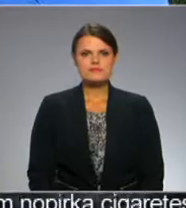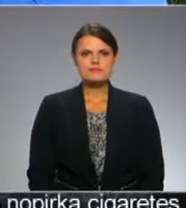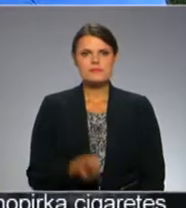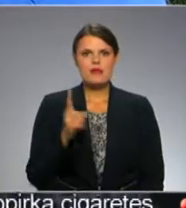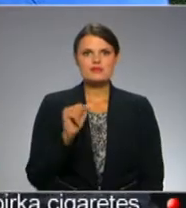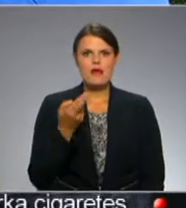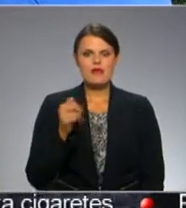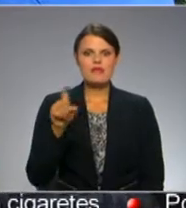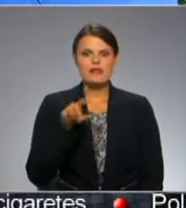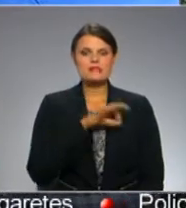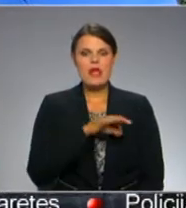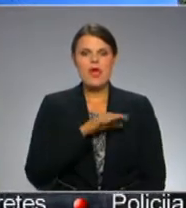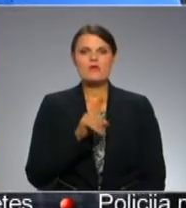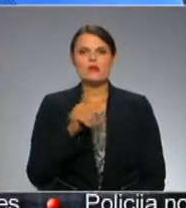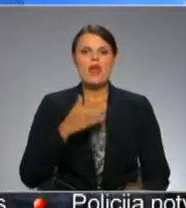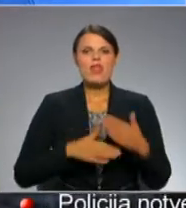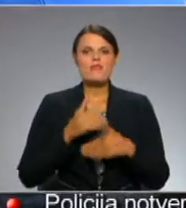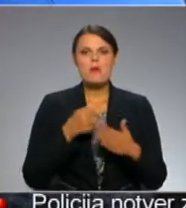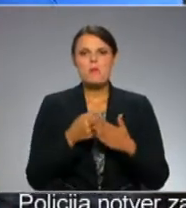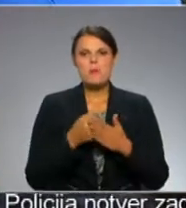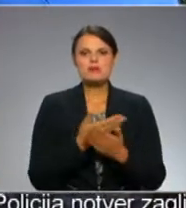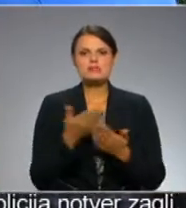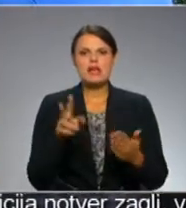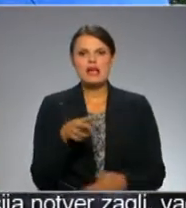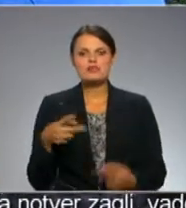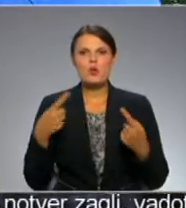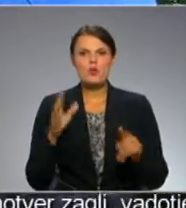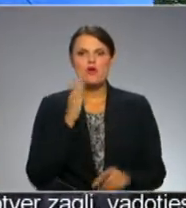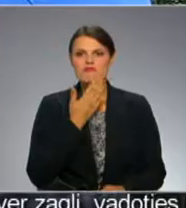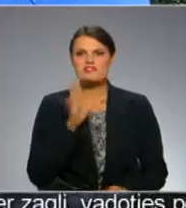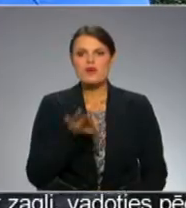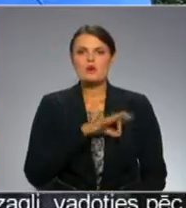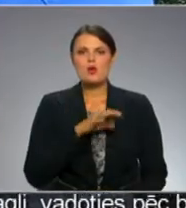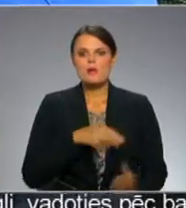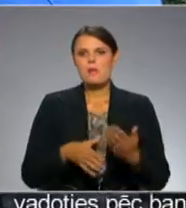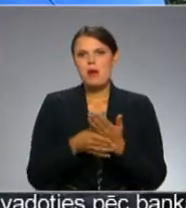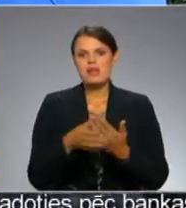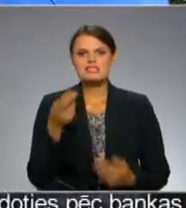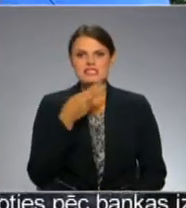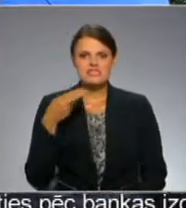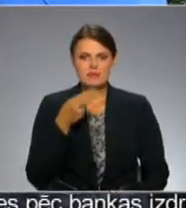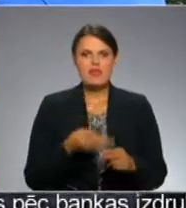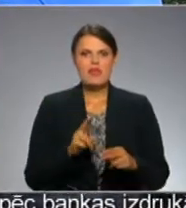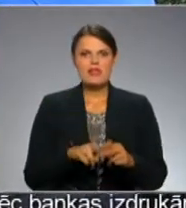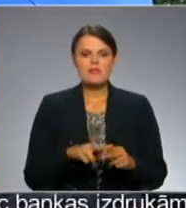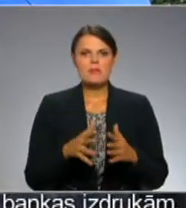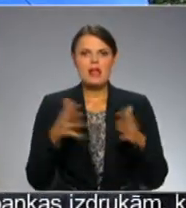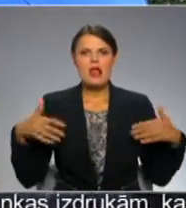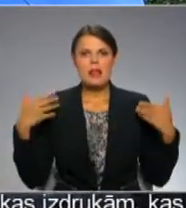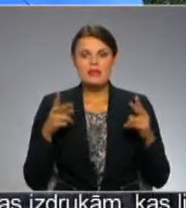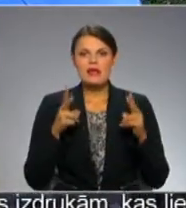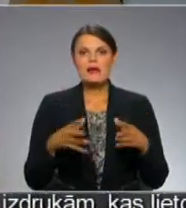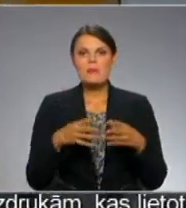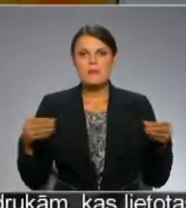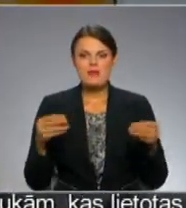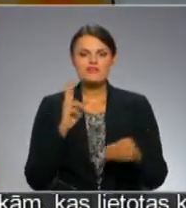Sandras ienākumi ir invaliditātes pabalsts un kāds eiro, ko vasarā var nopelnīt palīdzot saimniekiem. Tāpēc liels bijis prieks, kad